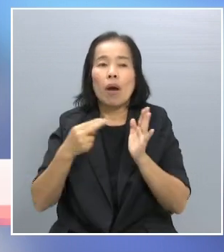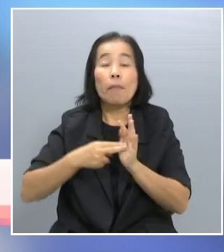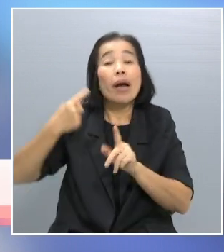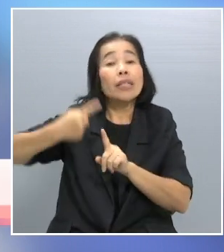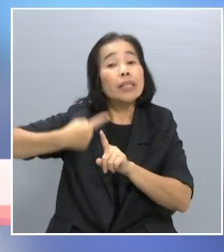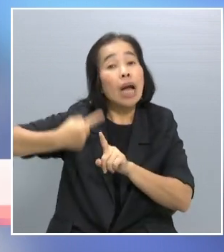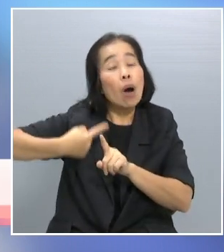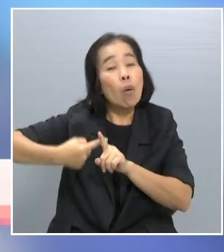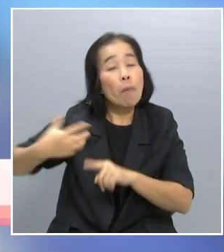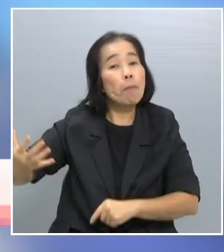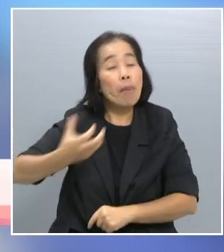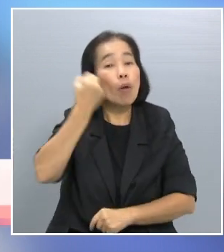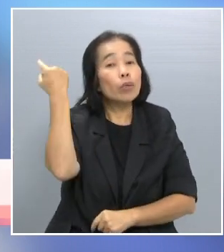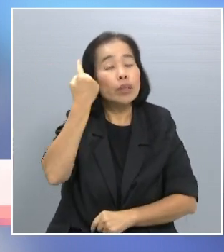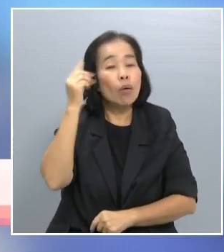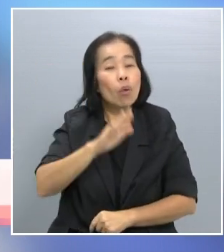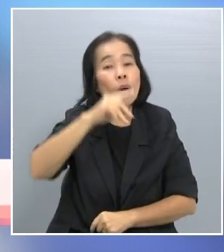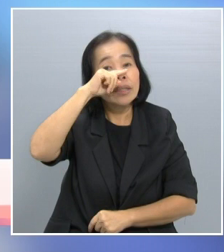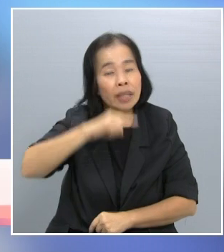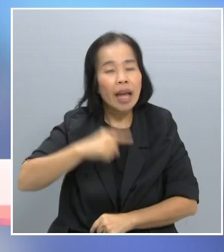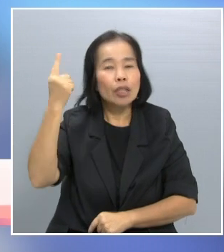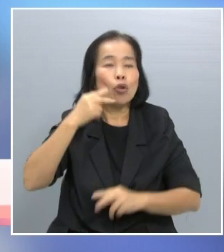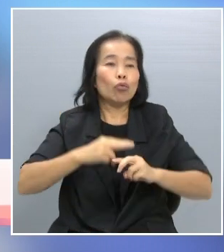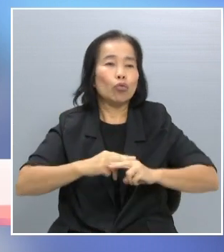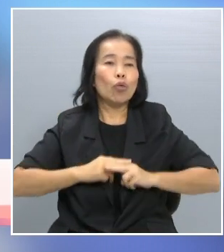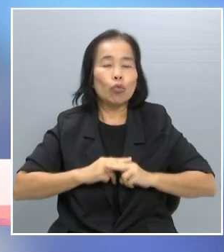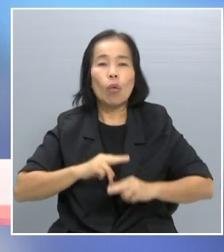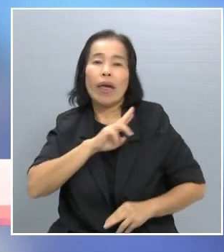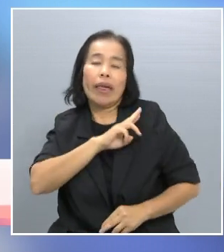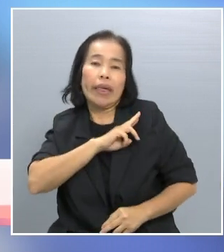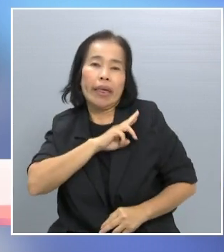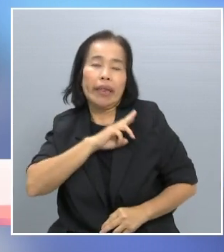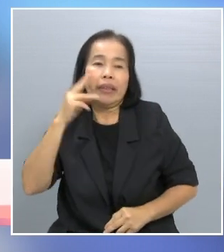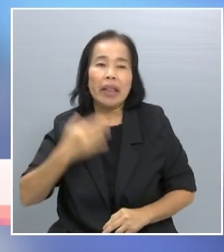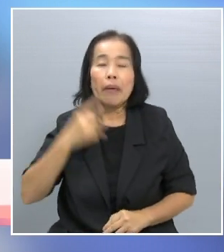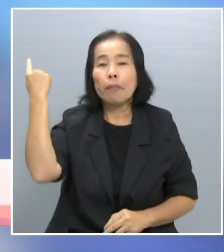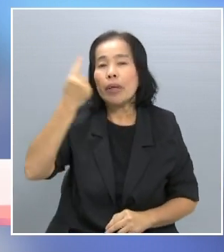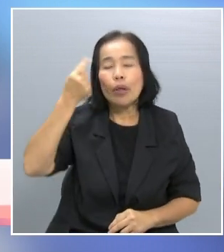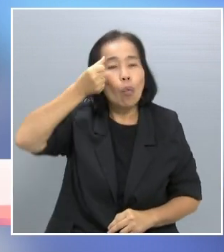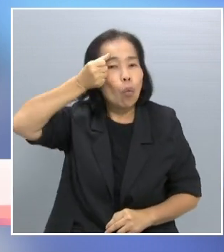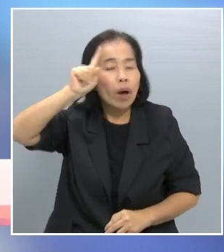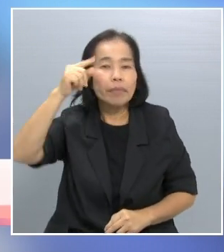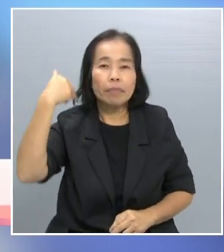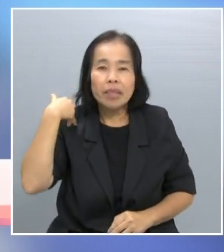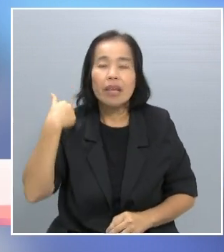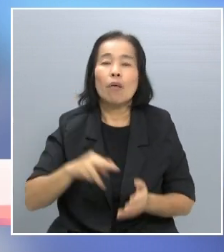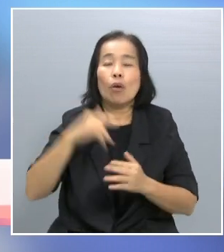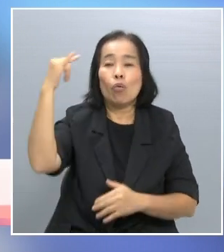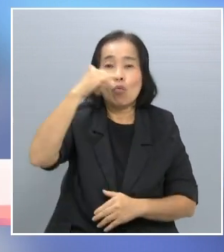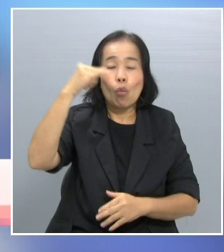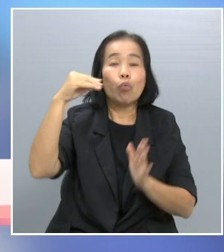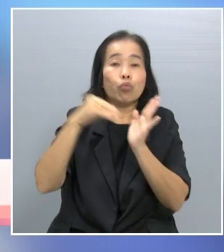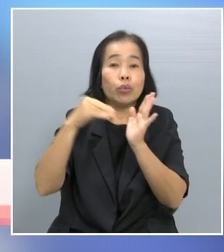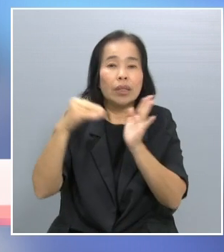ทศไทยพร้อมไกด์นำเที่ยวส่วนตัวแบบกำหนดเองทัวร์พัทยาแบบวันเดย์ทริปรับส่งถึงสนามบินในกรุงเทพ